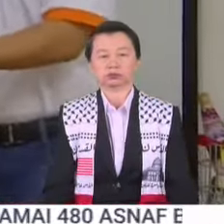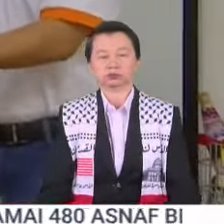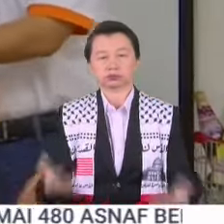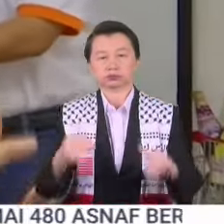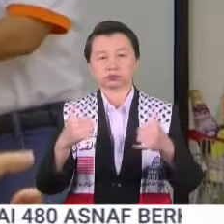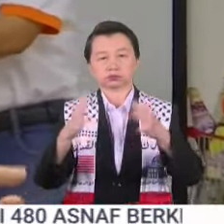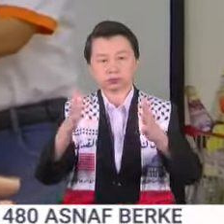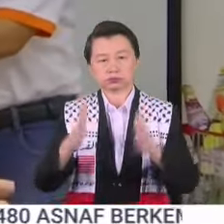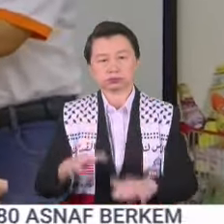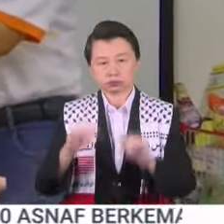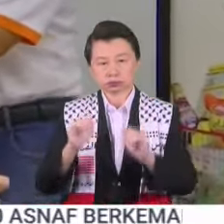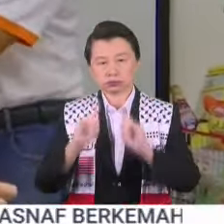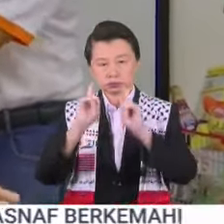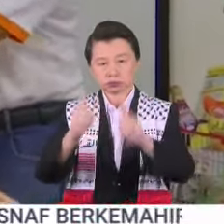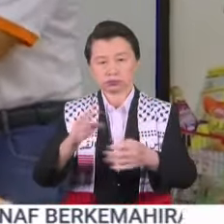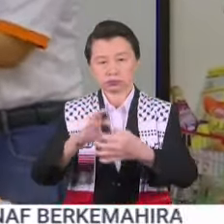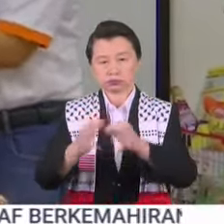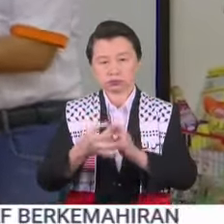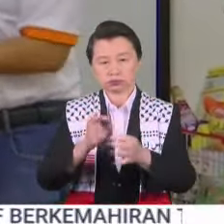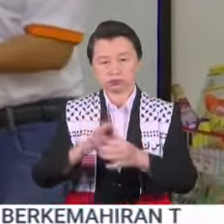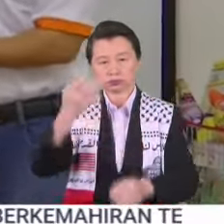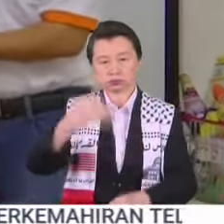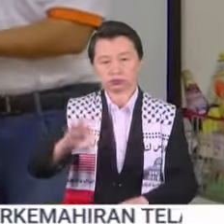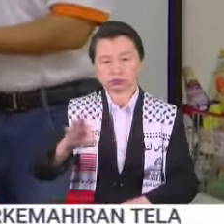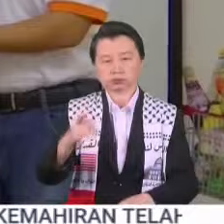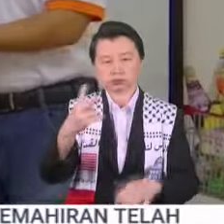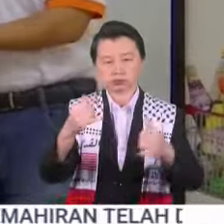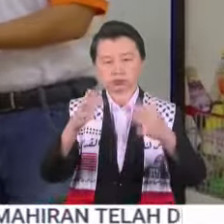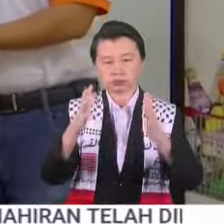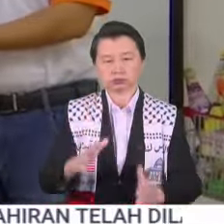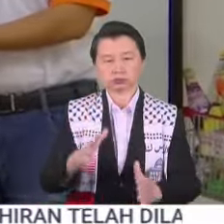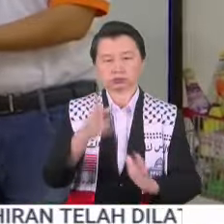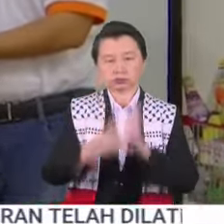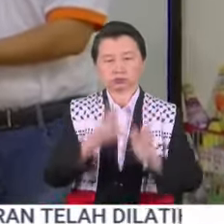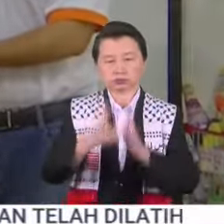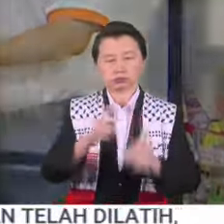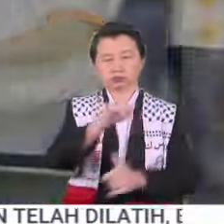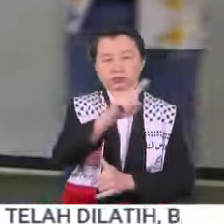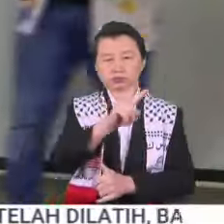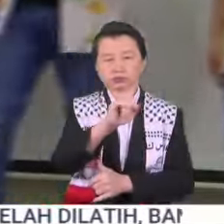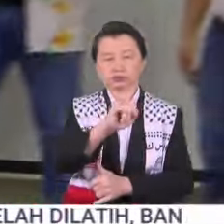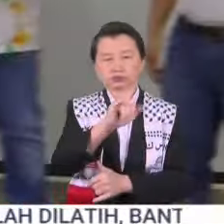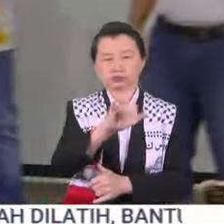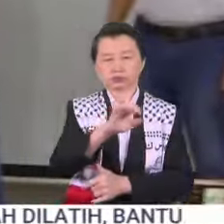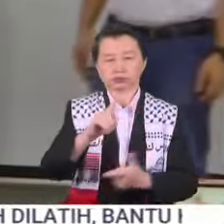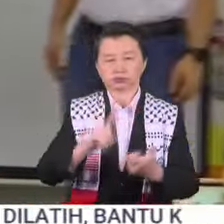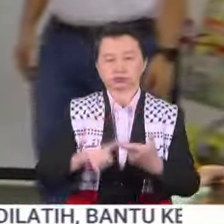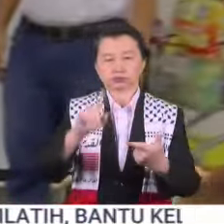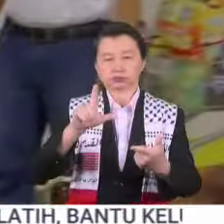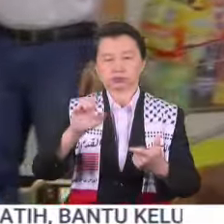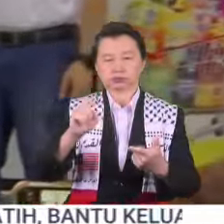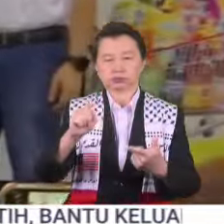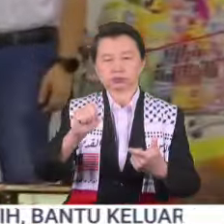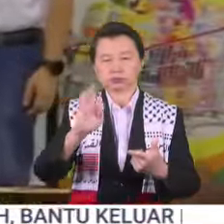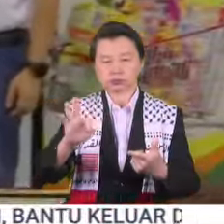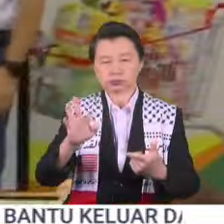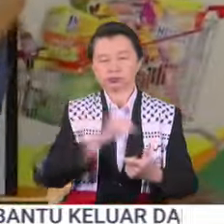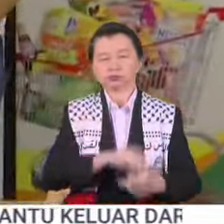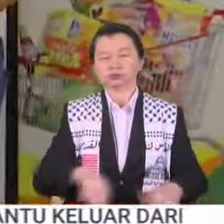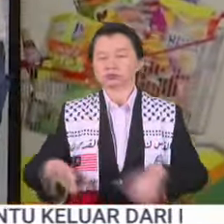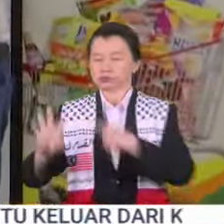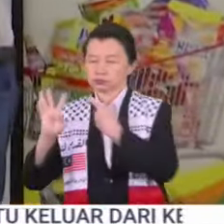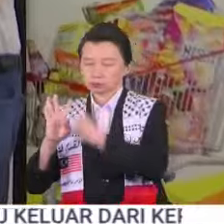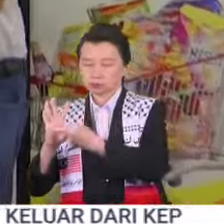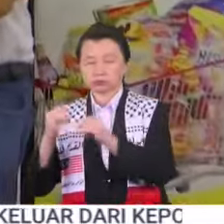Antara atlet yang telah layak ke temasya Paralimpik Paris ialah dua atlet olahraga para iaitu Ziad Zulkifli dan Latif Romli. Manakala